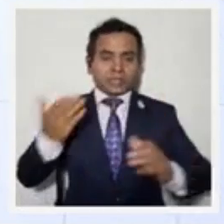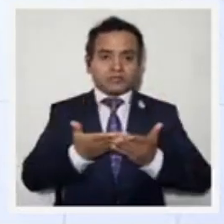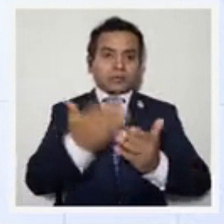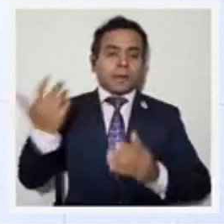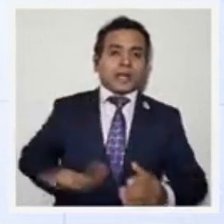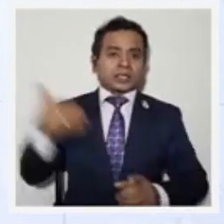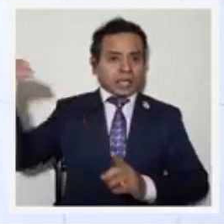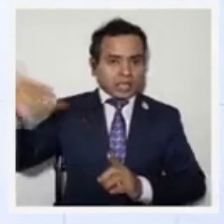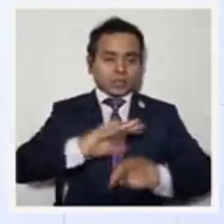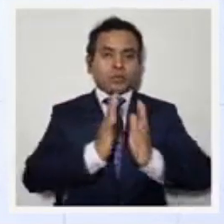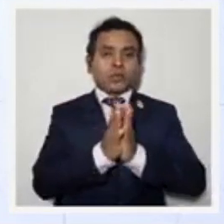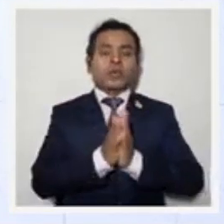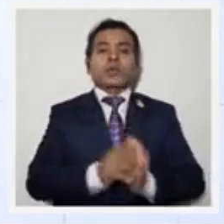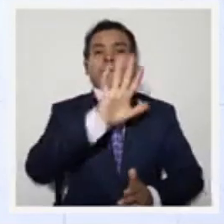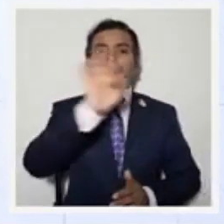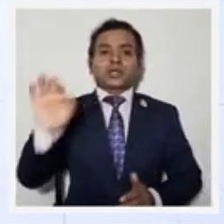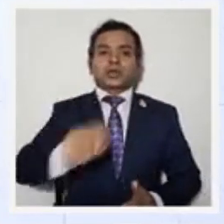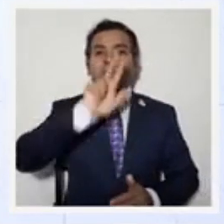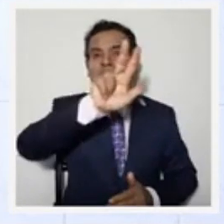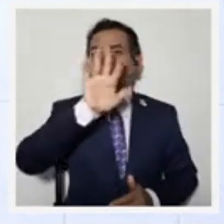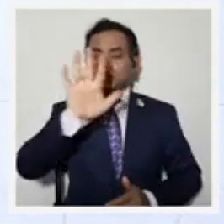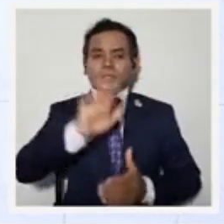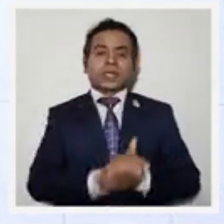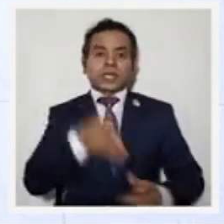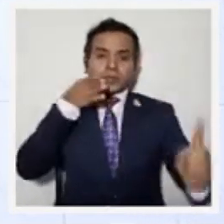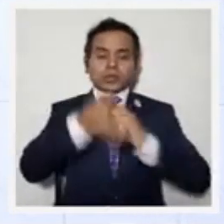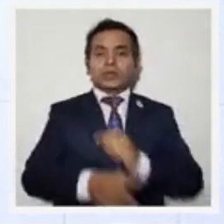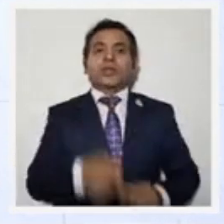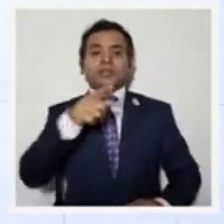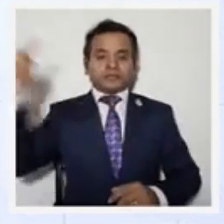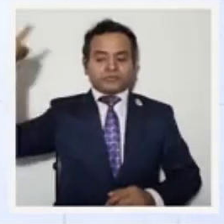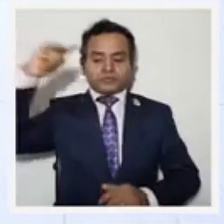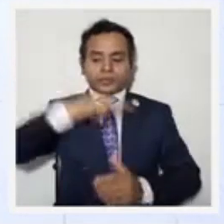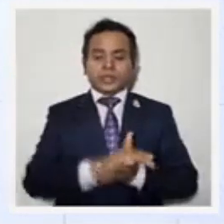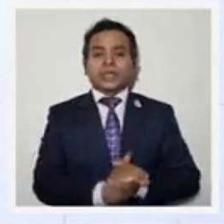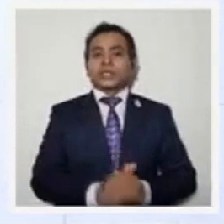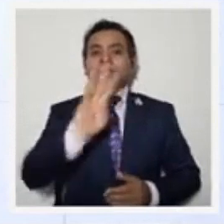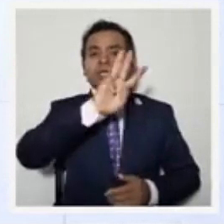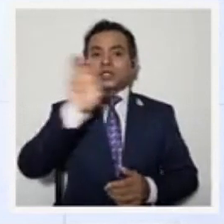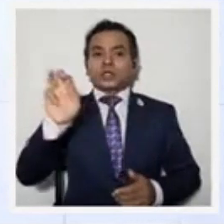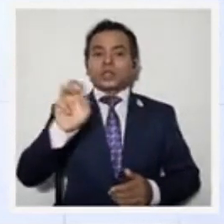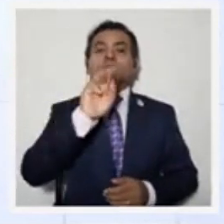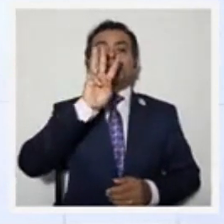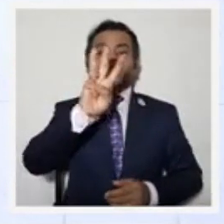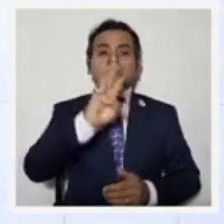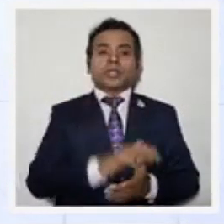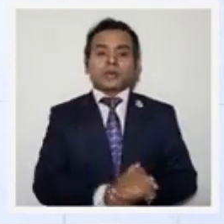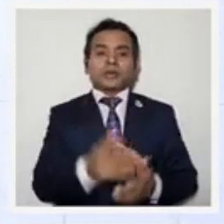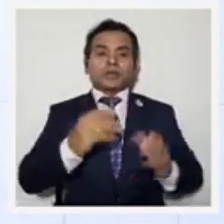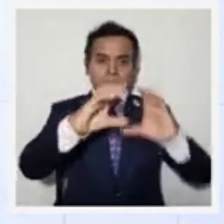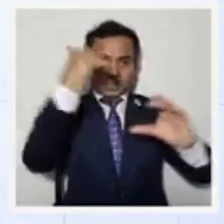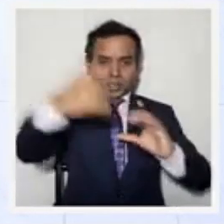স্ক্রিনিং কার্যক্রম অব্যাহত আছে, গত 24 ঘন্টায় বিমানবন্দর, স্থলবন্দর এবং সমুদ্রবন্দরে স্ক্রিনিং